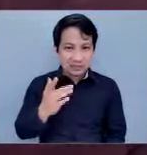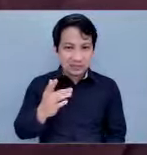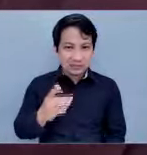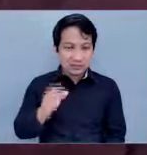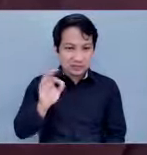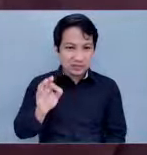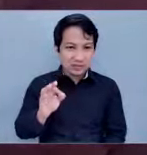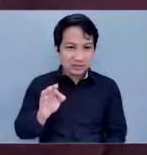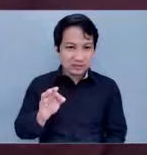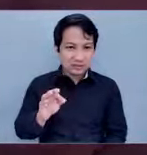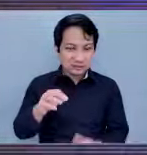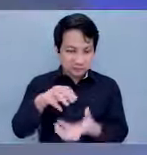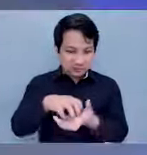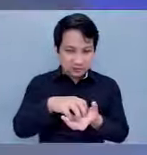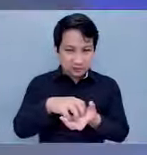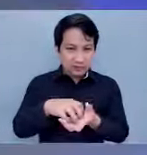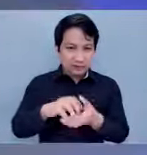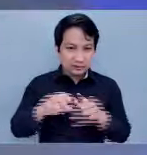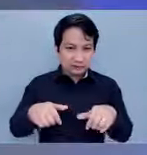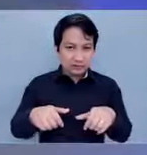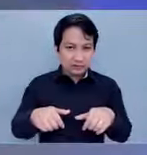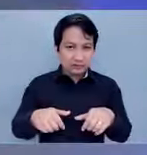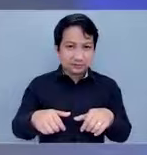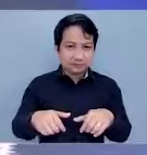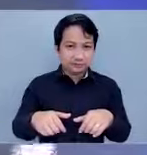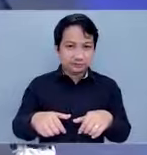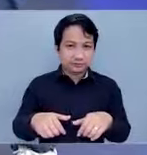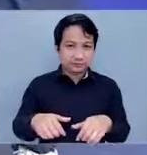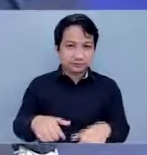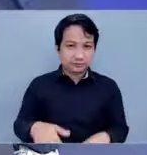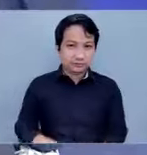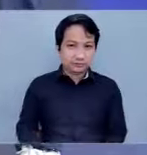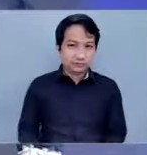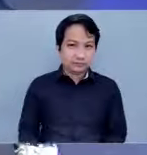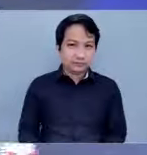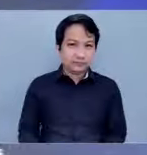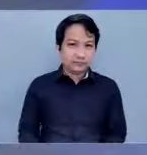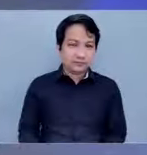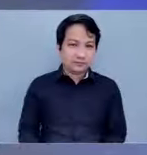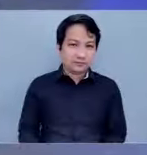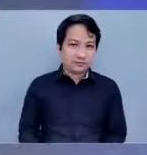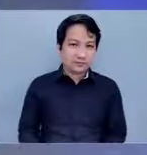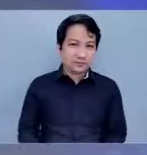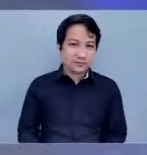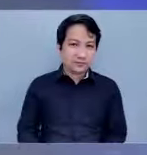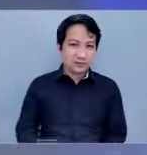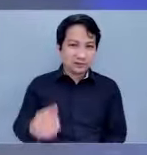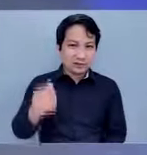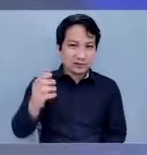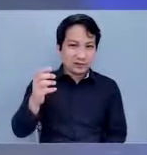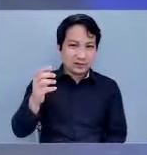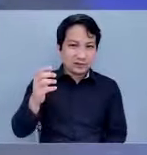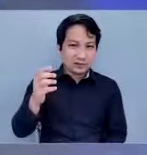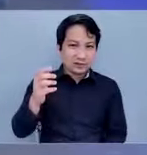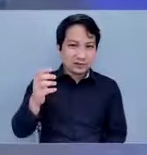po natin yan. Tapos ito po yung papaya. Kuya Angelo, saan nagagaling yung dilaw na kulay?